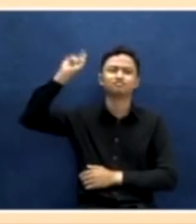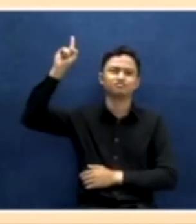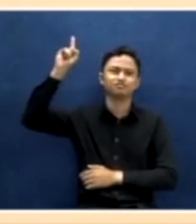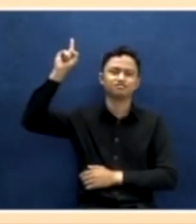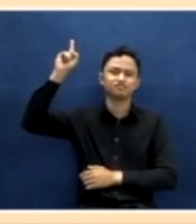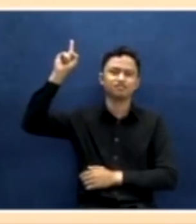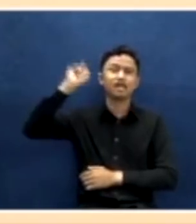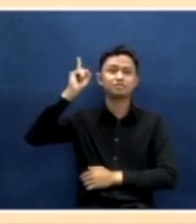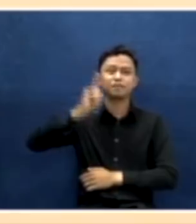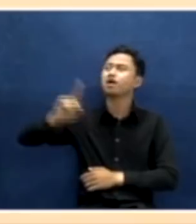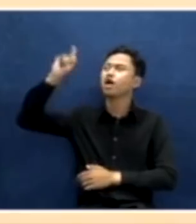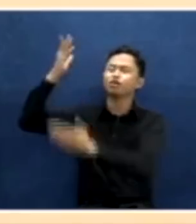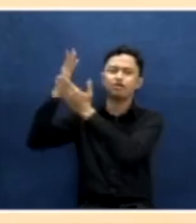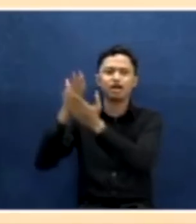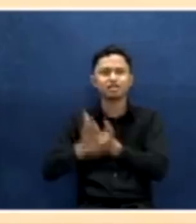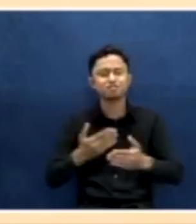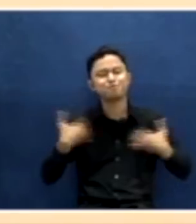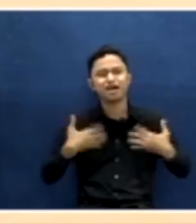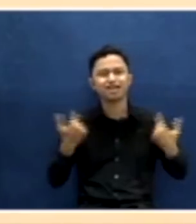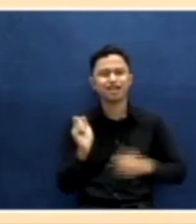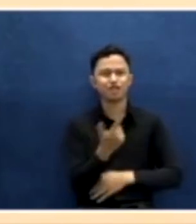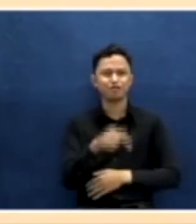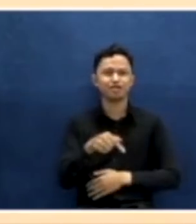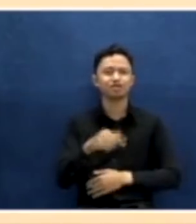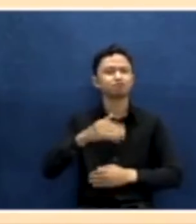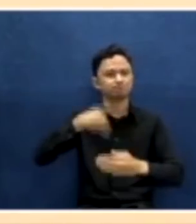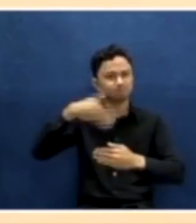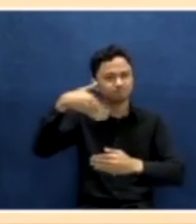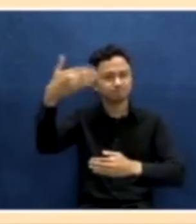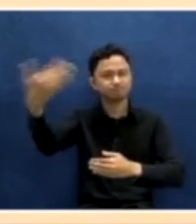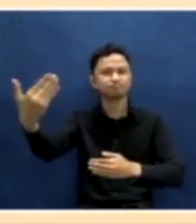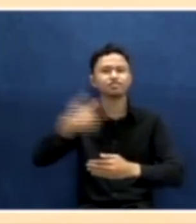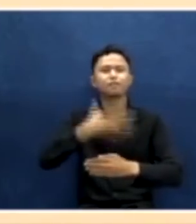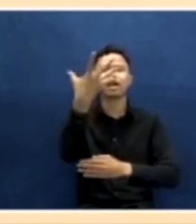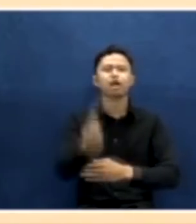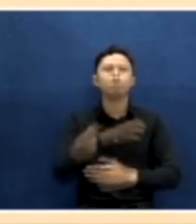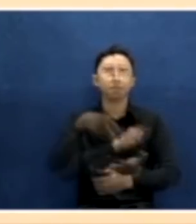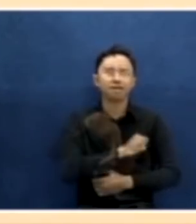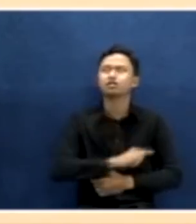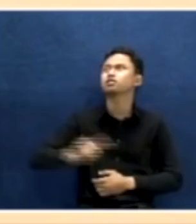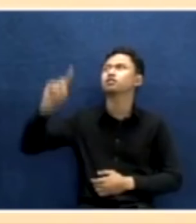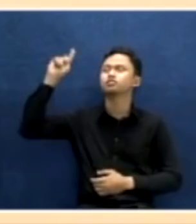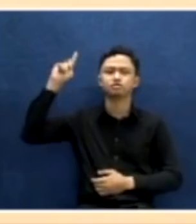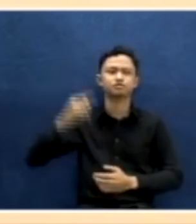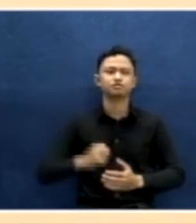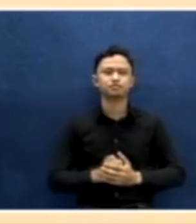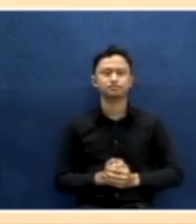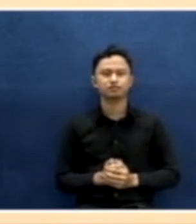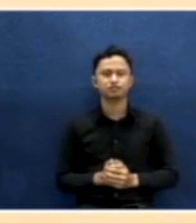pasti kita dibahagiakan oleh Allah pada kehidupan ini dan ke enam kehidupan Kampung akhirat kita insya Allah